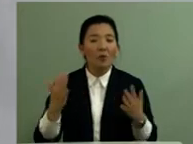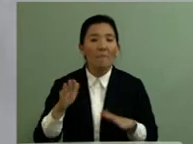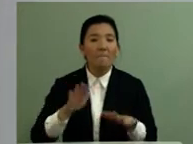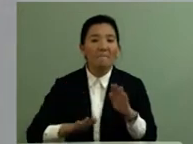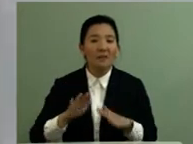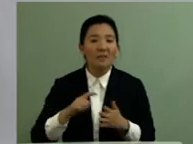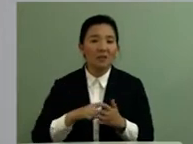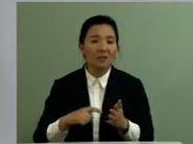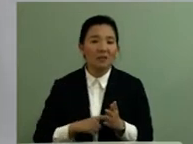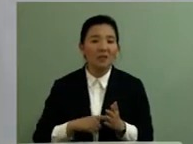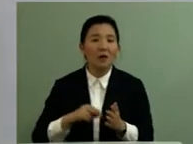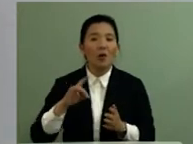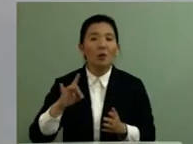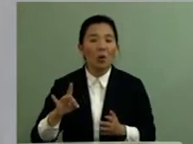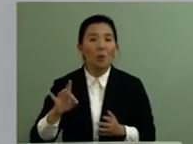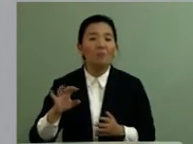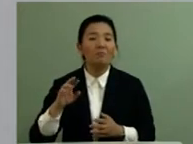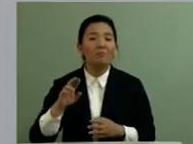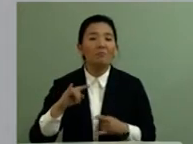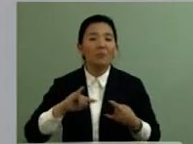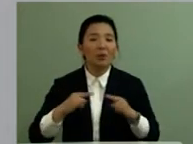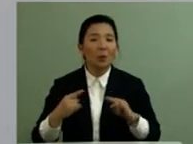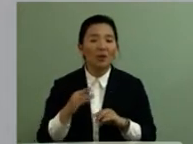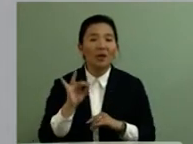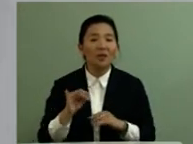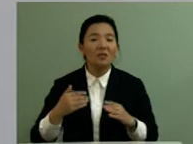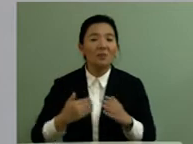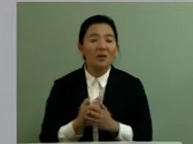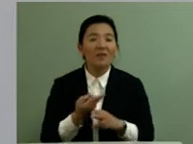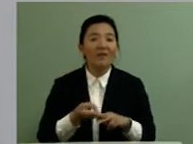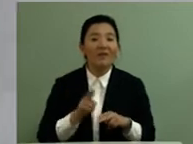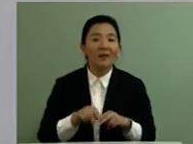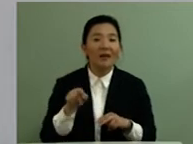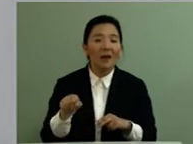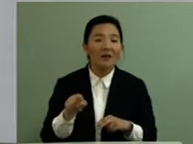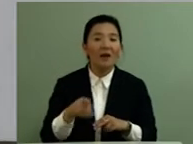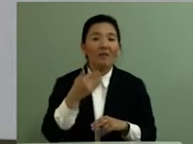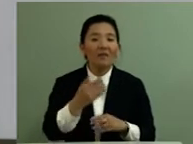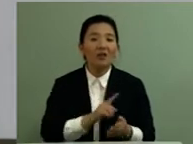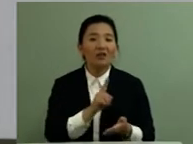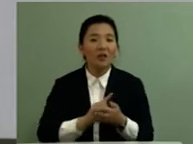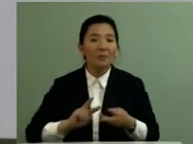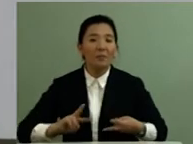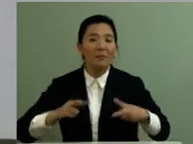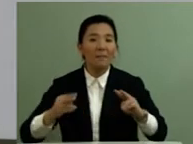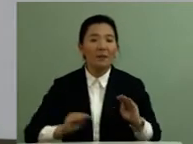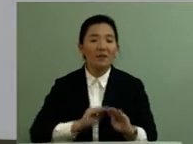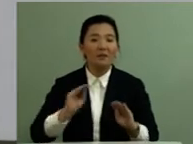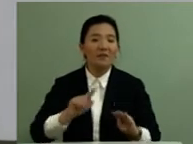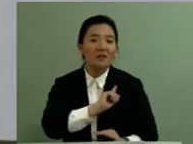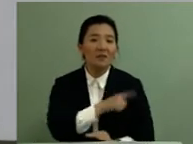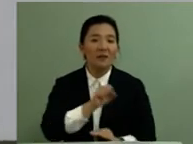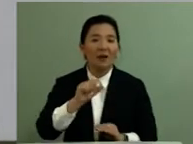масса разделить на ро бетона. И теперь вот это вы должны подставить вот в силу Архимеда.